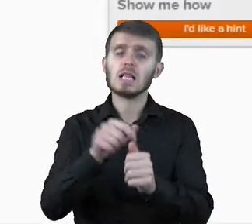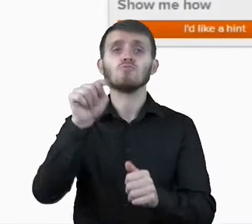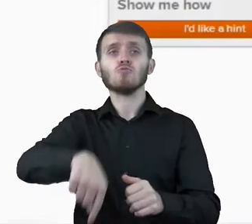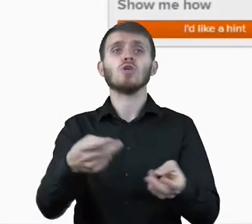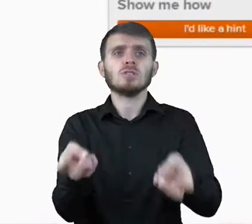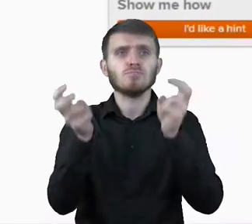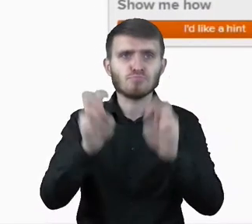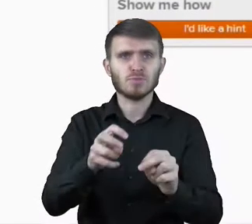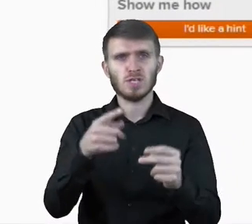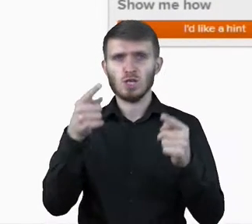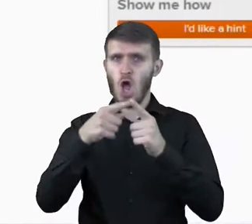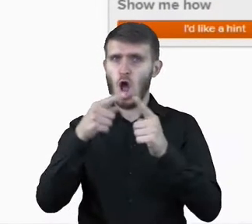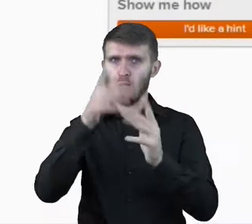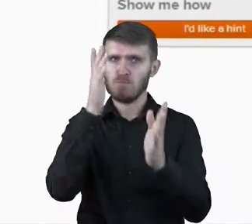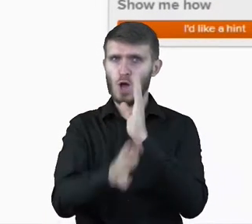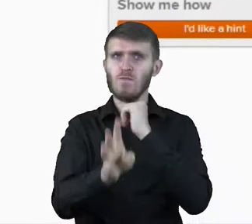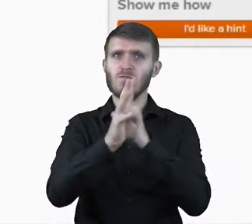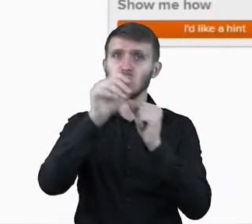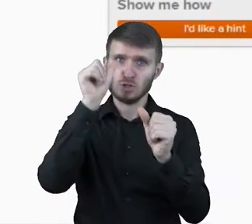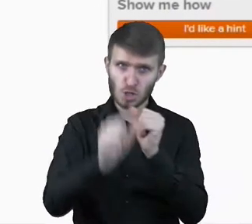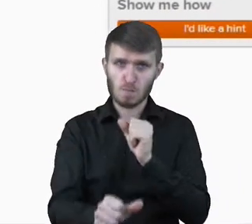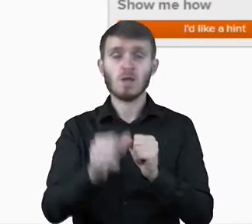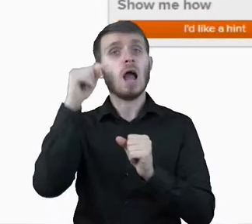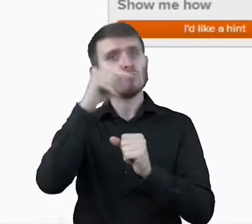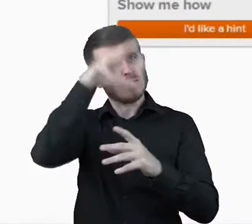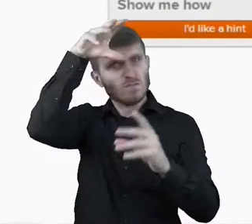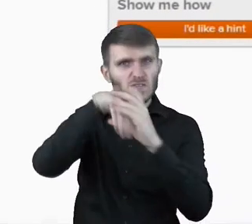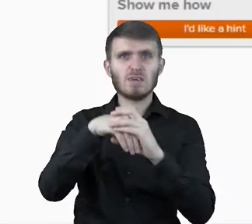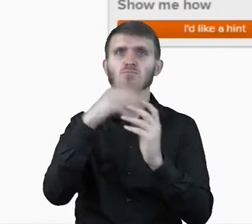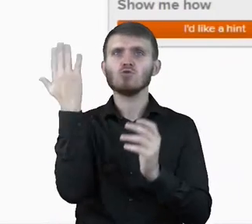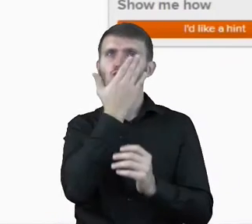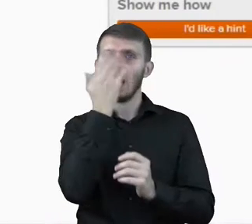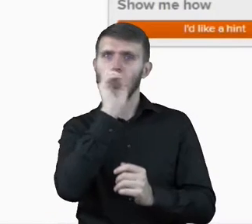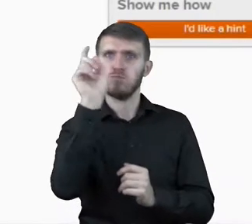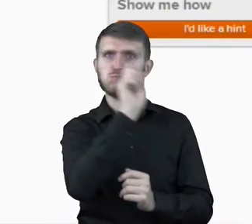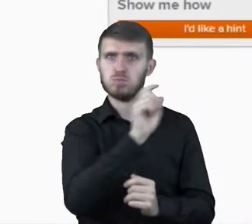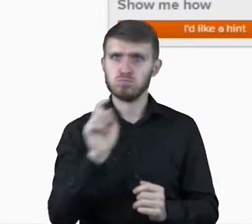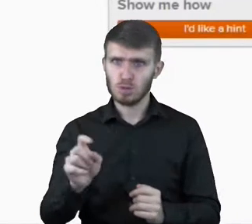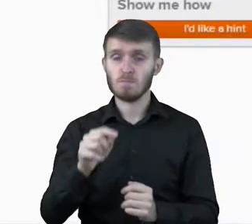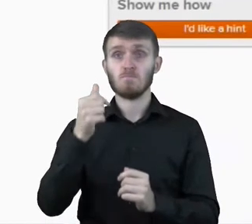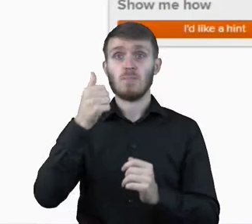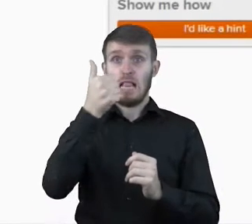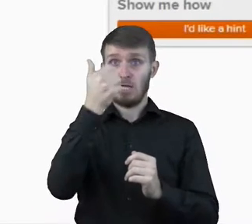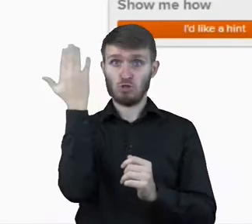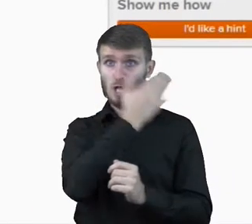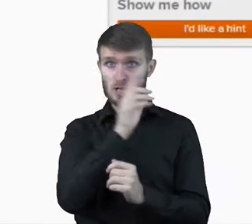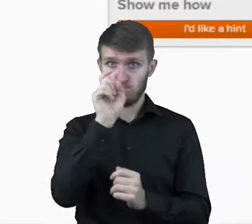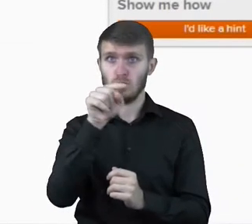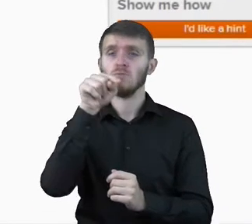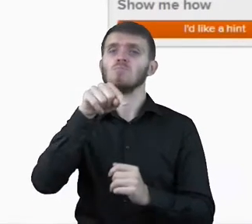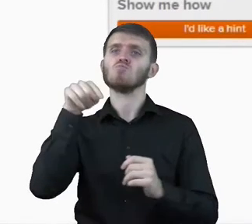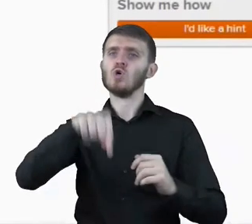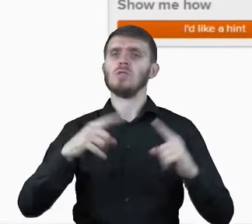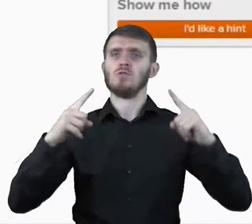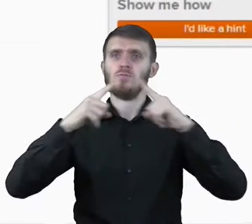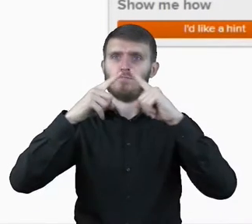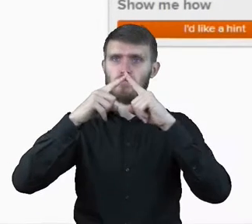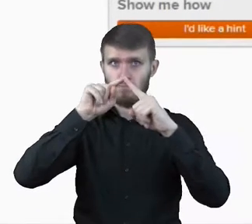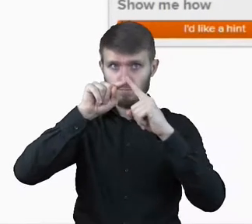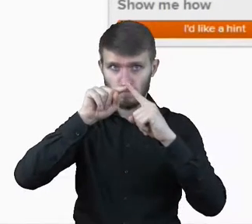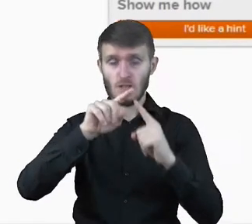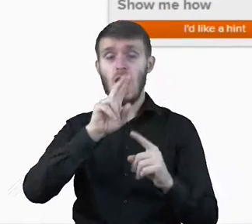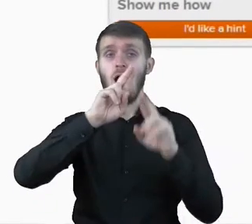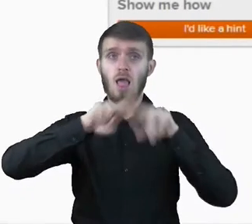Stwórz kąt prosty używając czarnych punktów. Wybierz jeden z punktów jako wierzchołek i